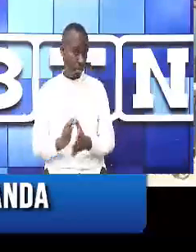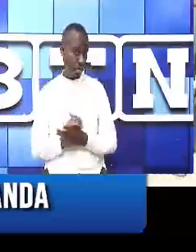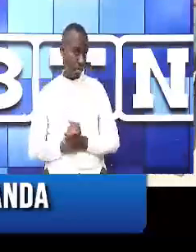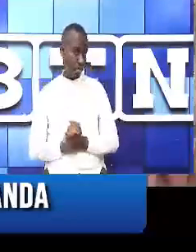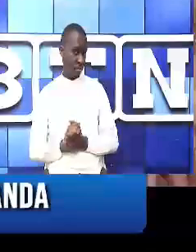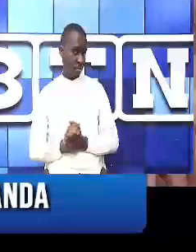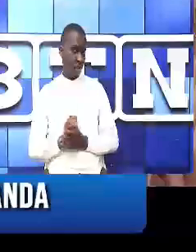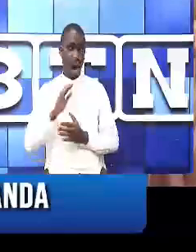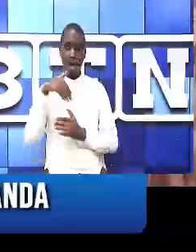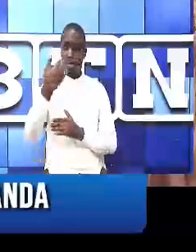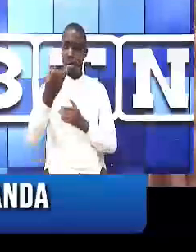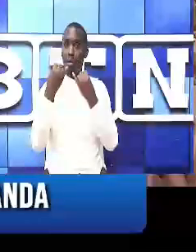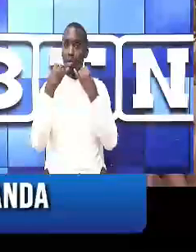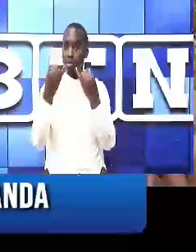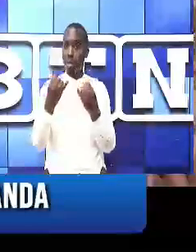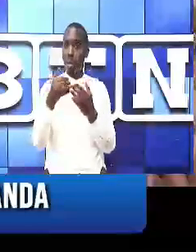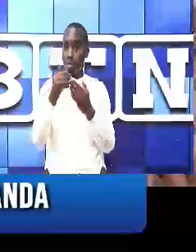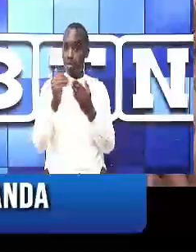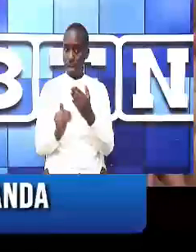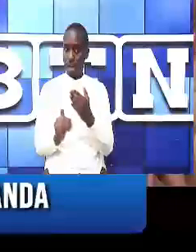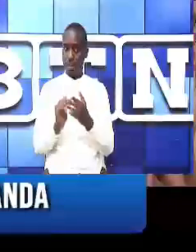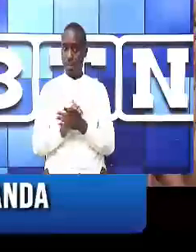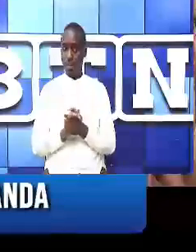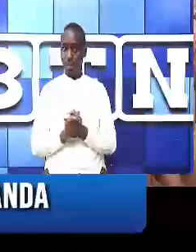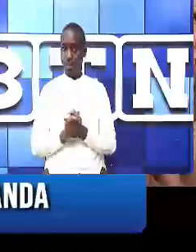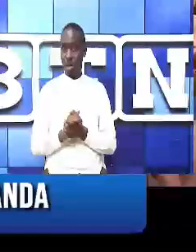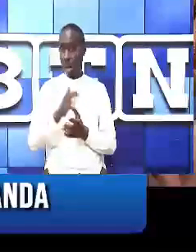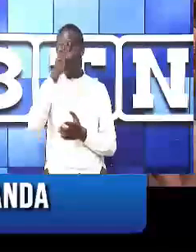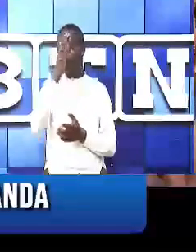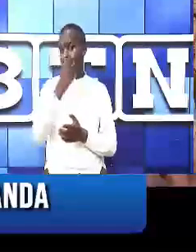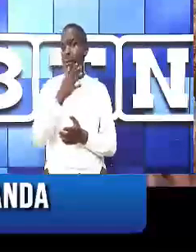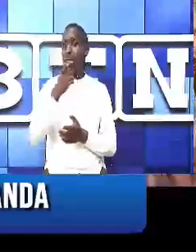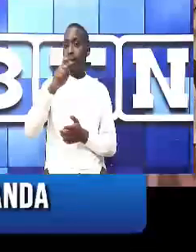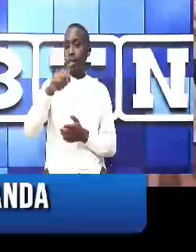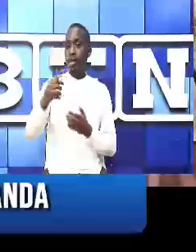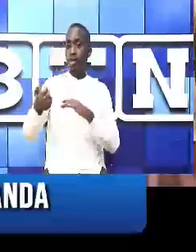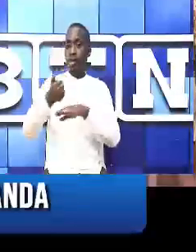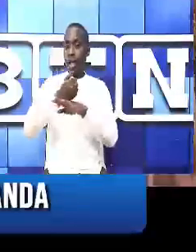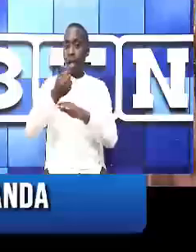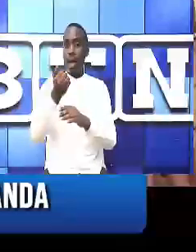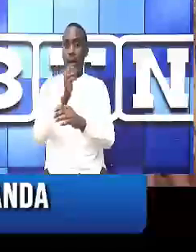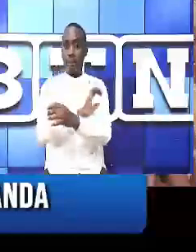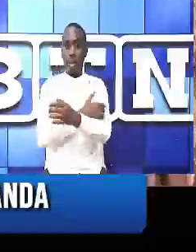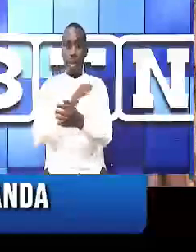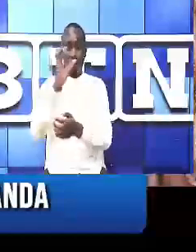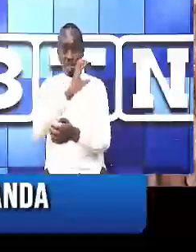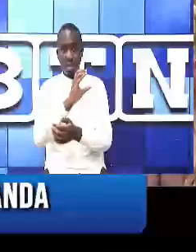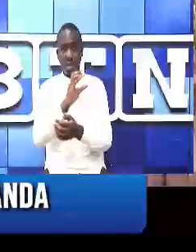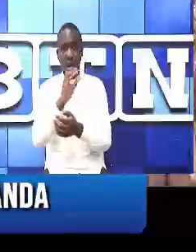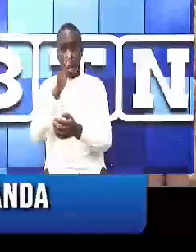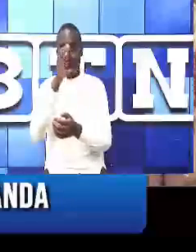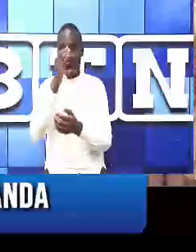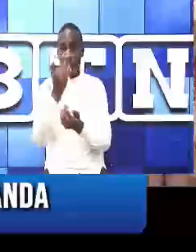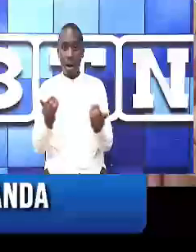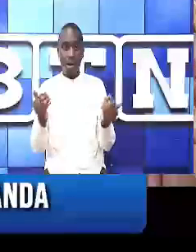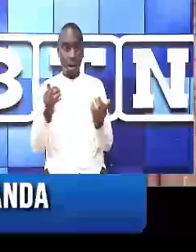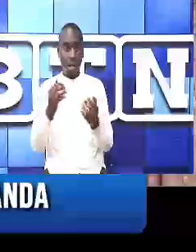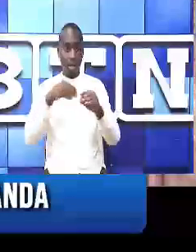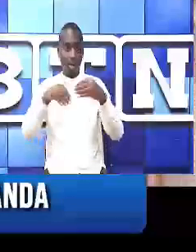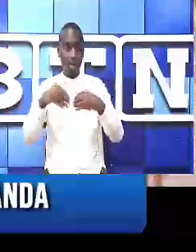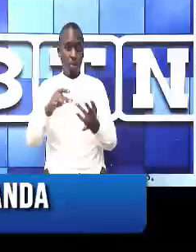hanyuma nk'uko nabikubwiye kare ababyeyi bakeneye gushyira imbaraga mu gushakira ibikoresho byihariye no